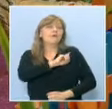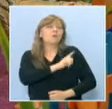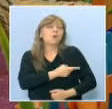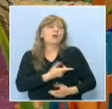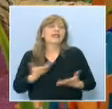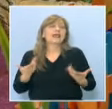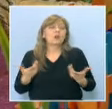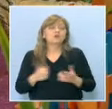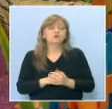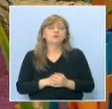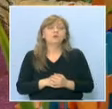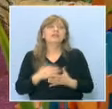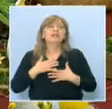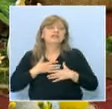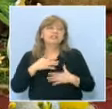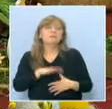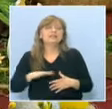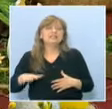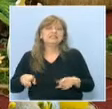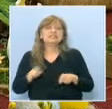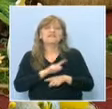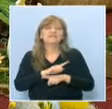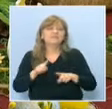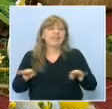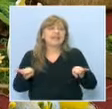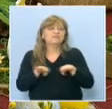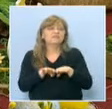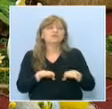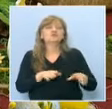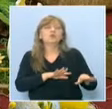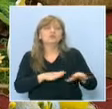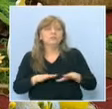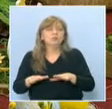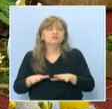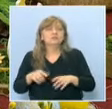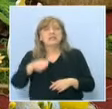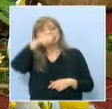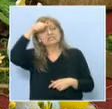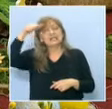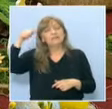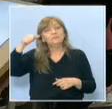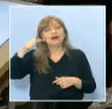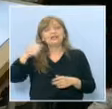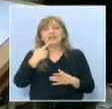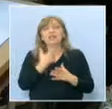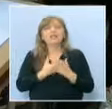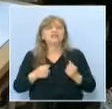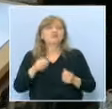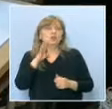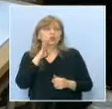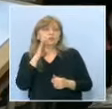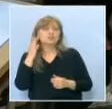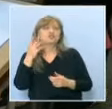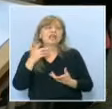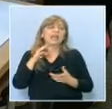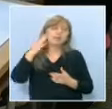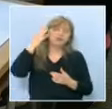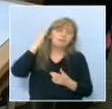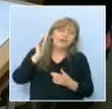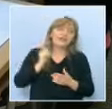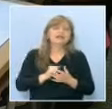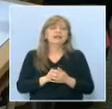да. Има и деца, които са наистина в неравностойно положение, в смисъл съдбата ги е лишила от родител, или пък